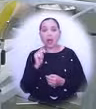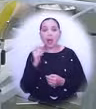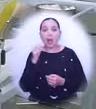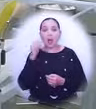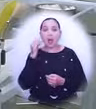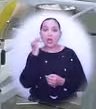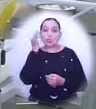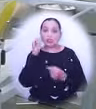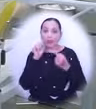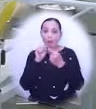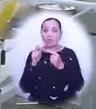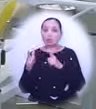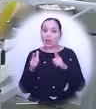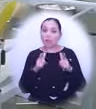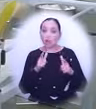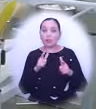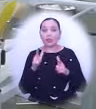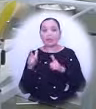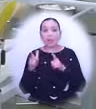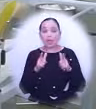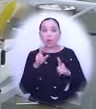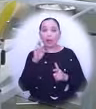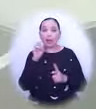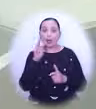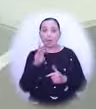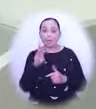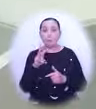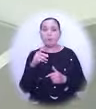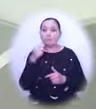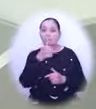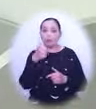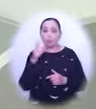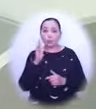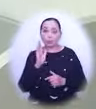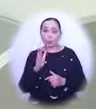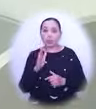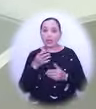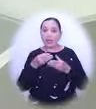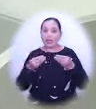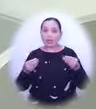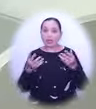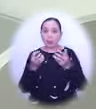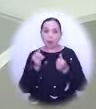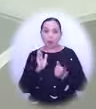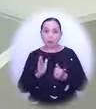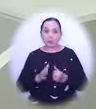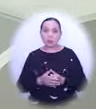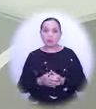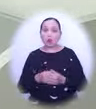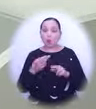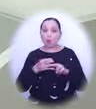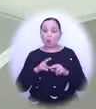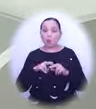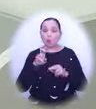ajinga qarshi tayyorlangan tayyor krem. Birinchi bo'lib eritib olamiz.